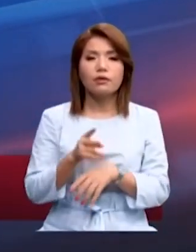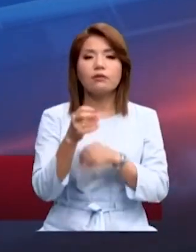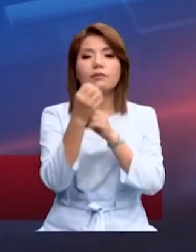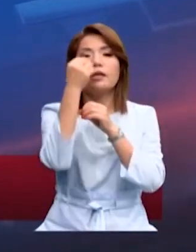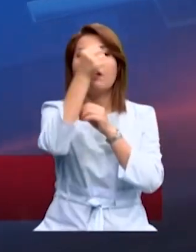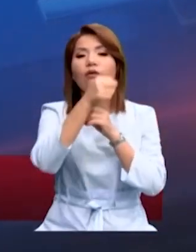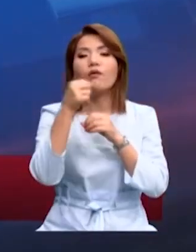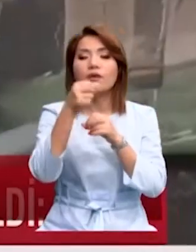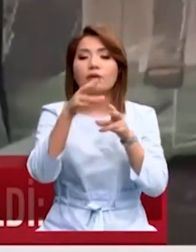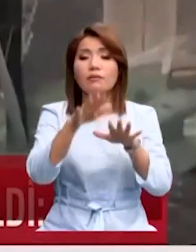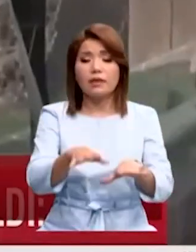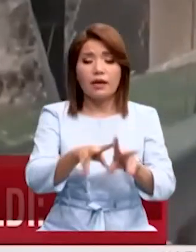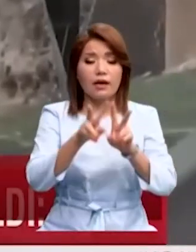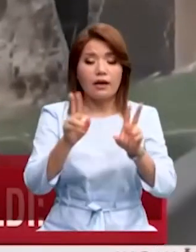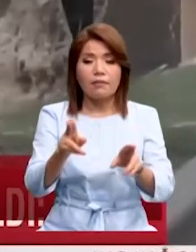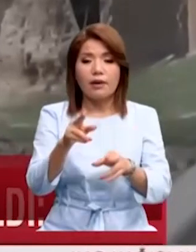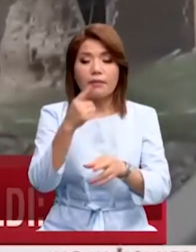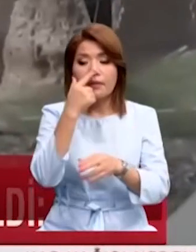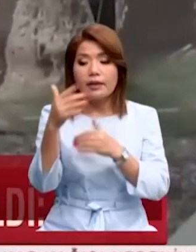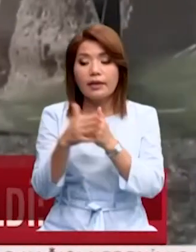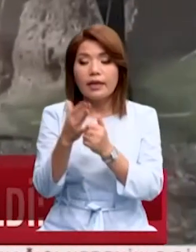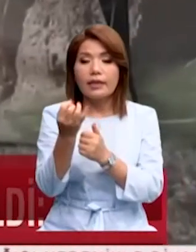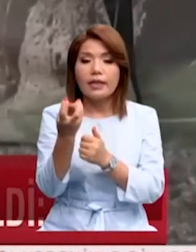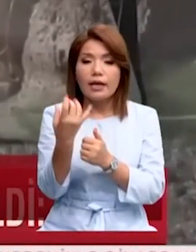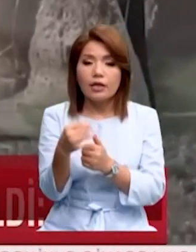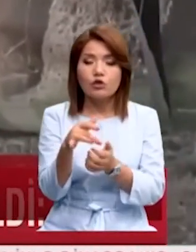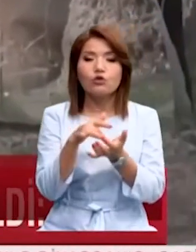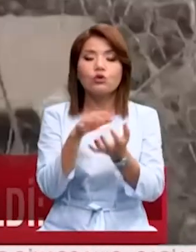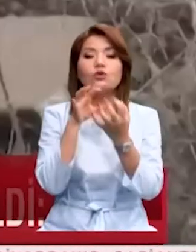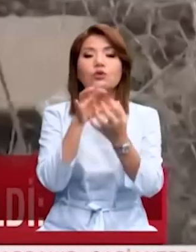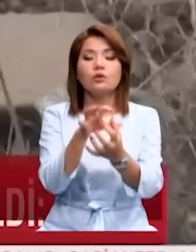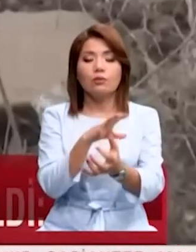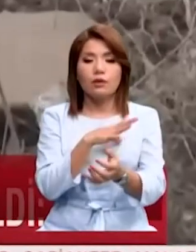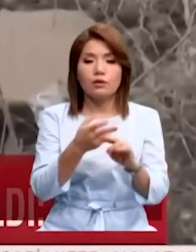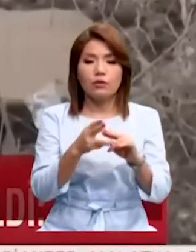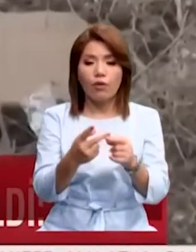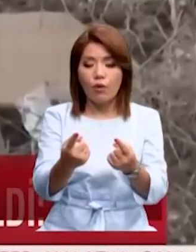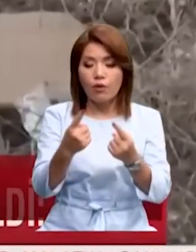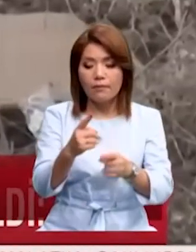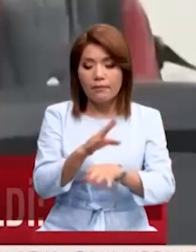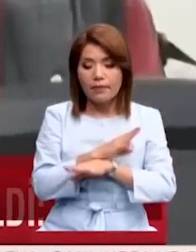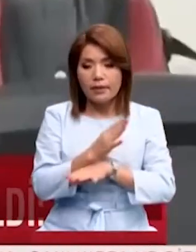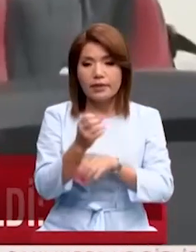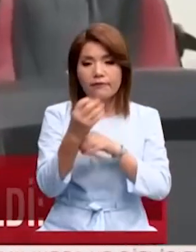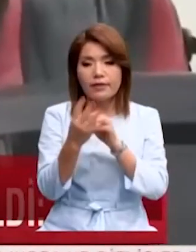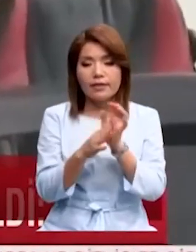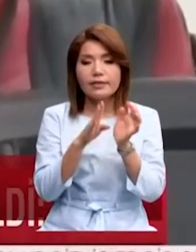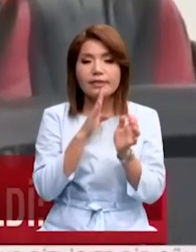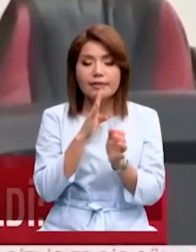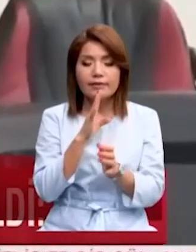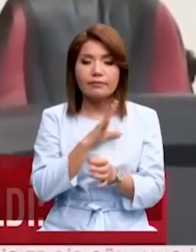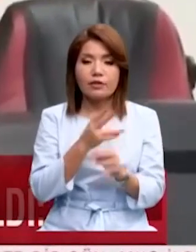году на этой же трассе, недалеко от Анталии, попал в ДТП туристический автобус. В результате крупной аварии погибла 19-летняя